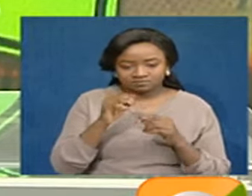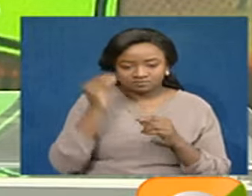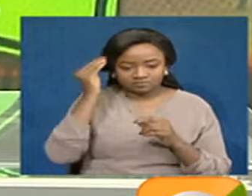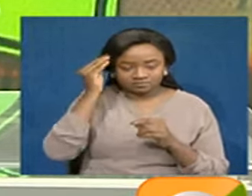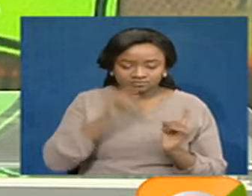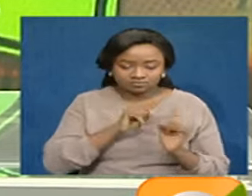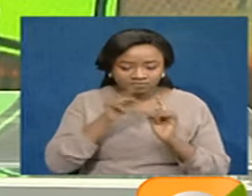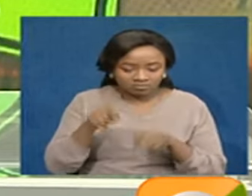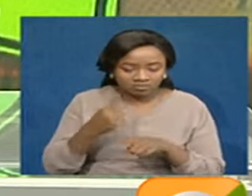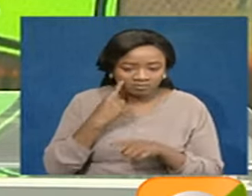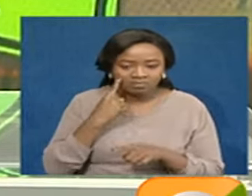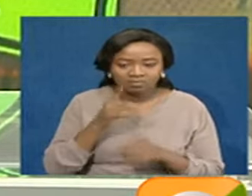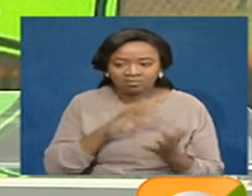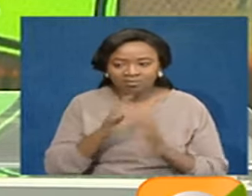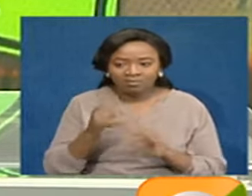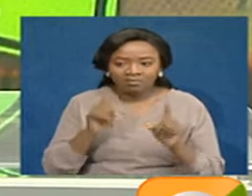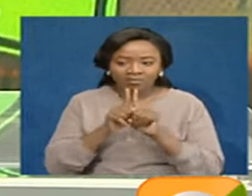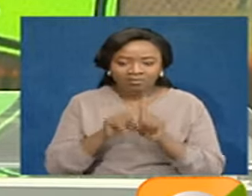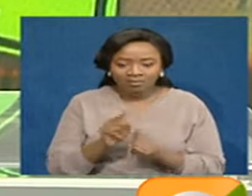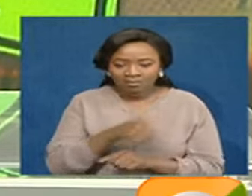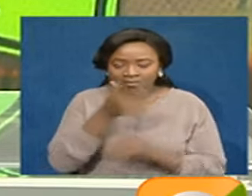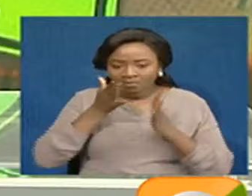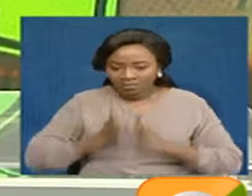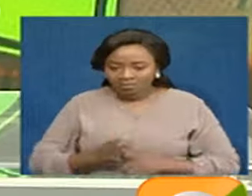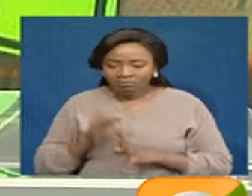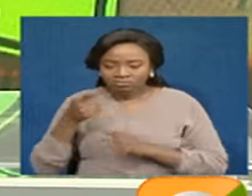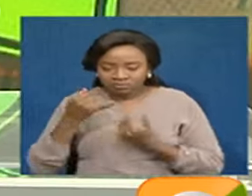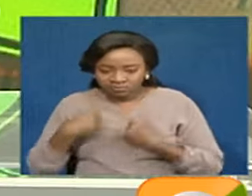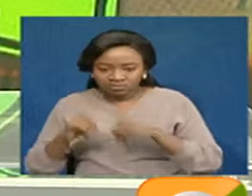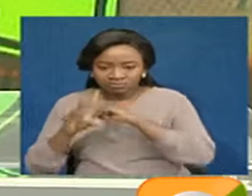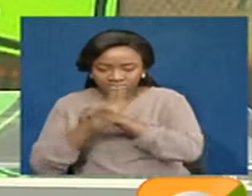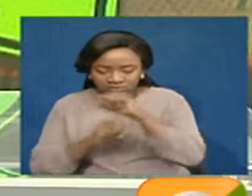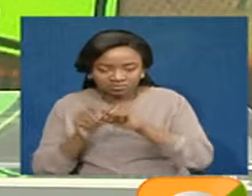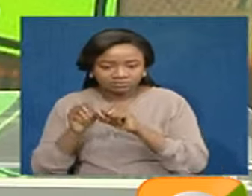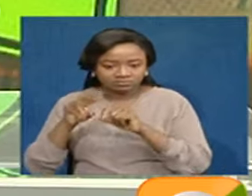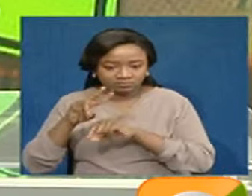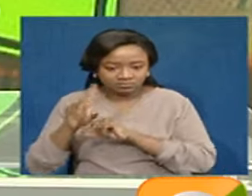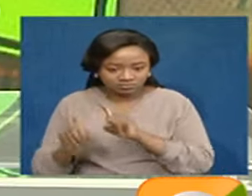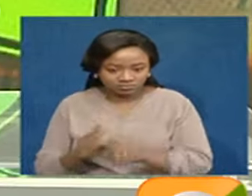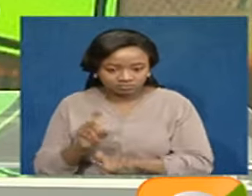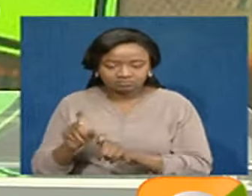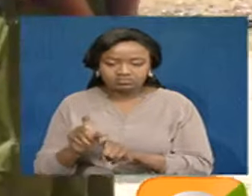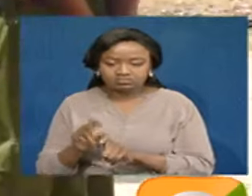mmoja akikamatwa kwenye jaribio la udanganyifu wa mtihani eneo la Muhoroni, kaunti ya Kisumu.